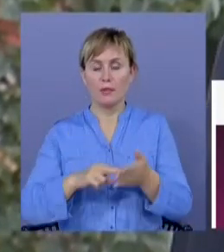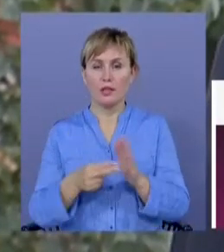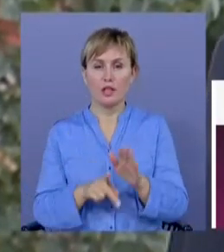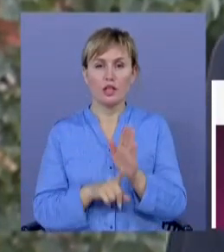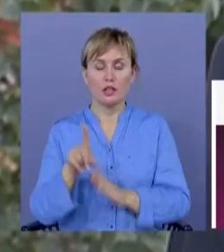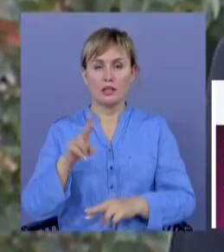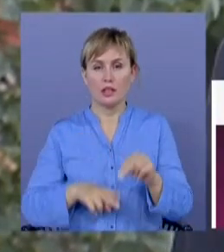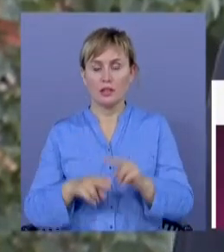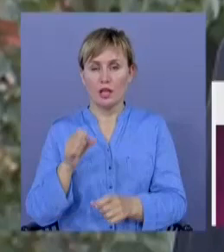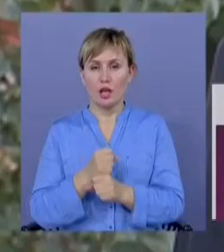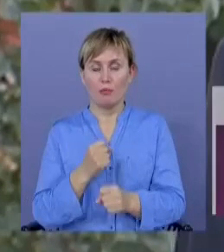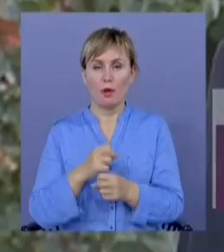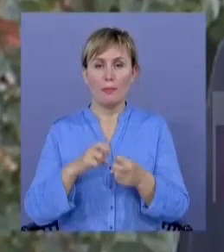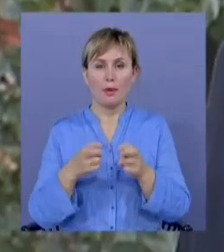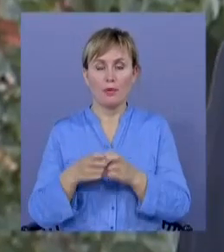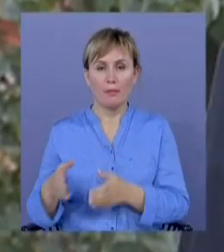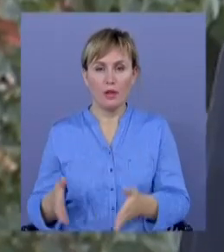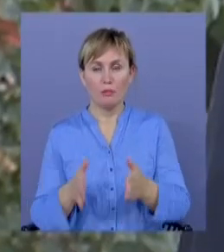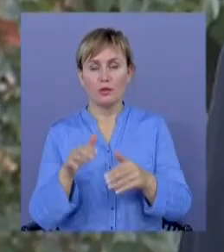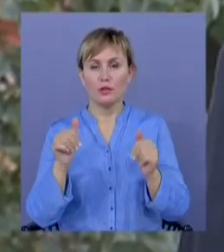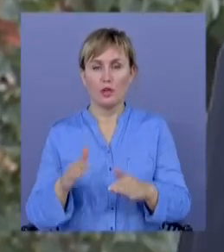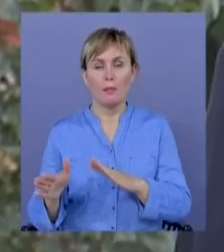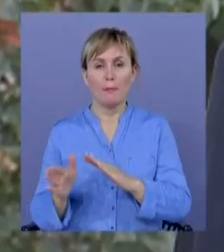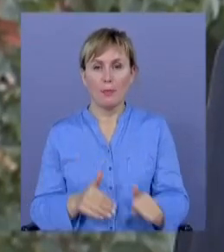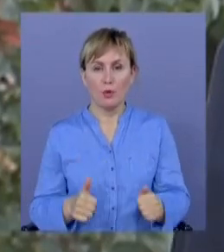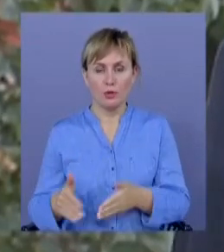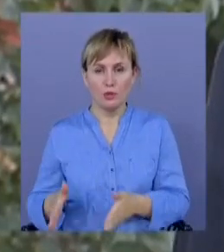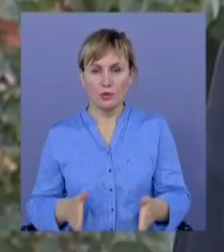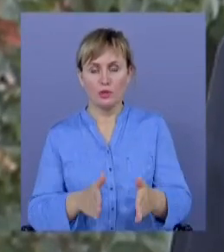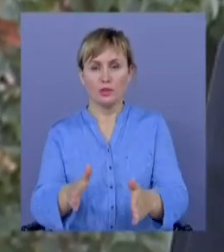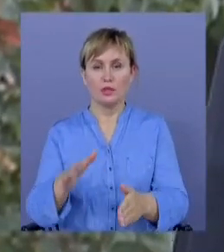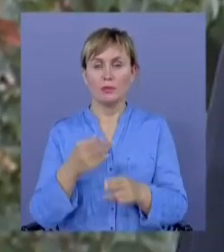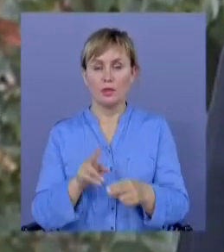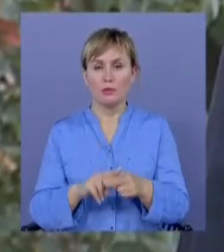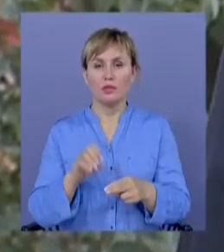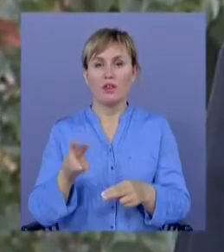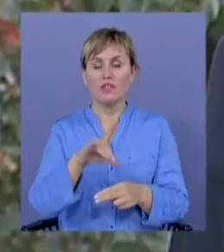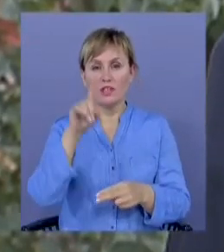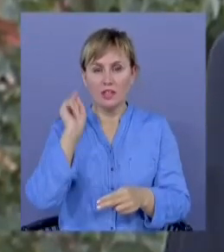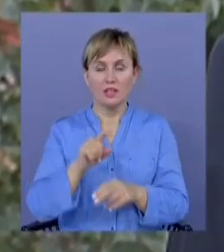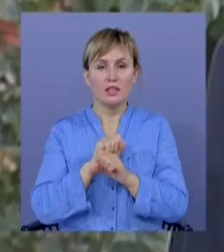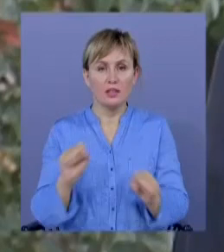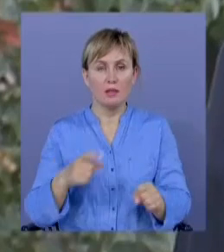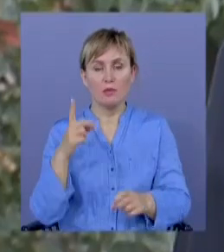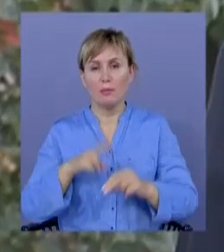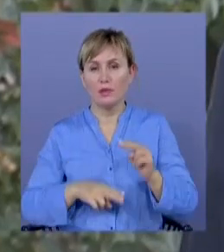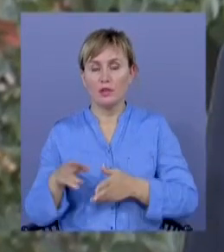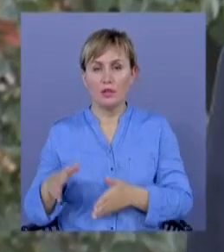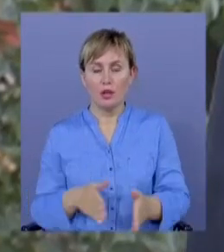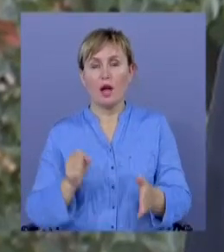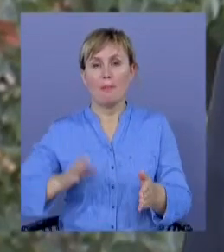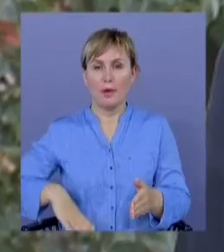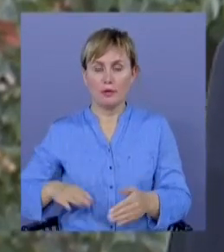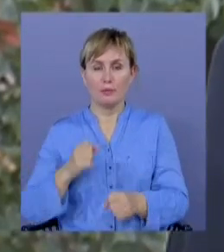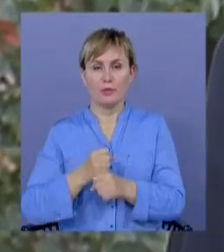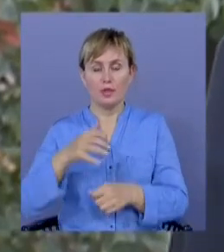начать строительные работы. Проблема дорог будет решена после прокладки инженерных сетей. Потому что, как вы знаете, нельзя сперва построить дорогу, а потом